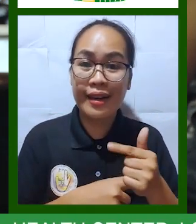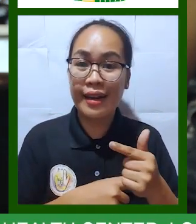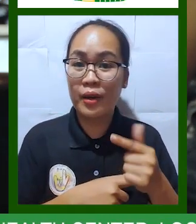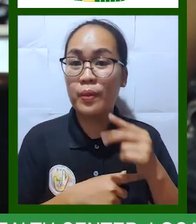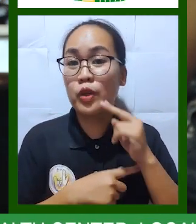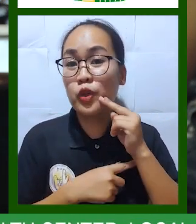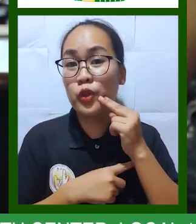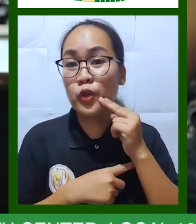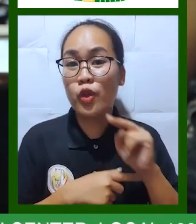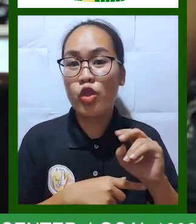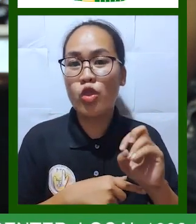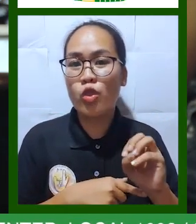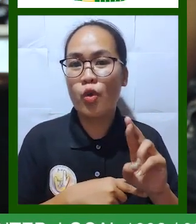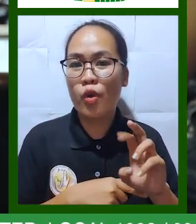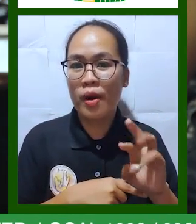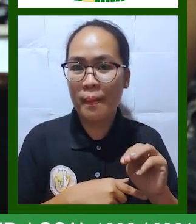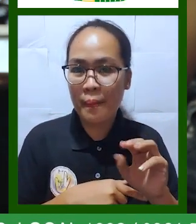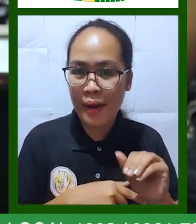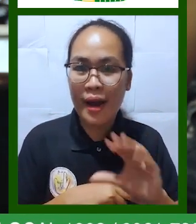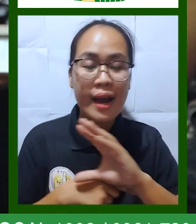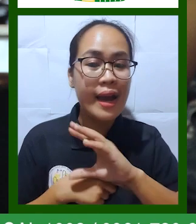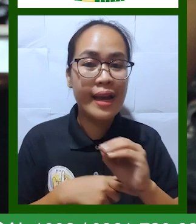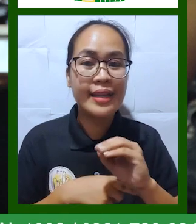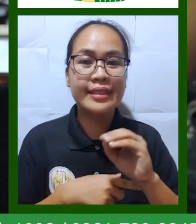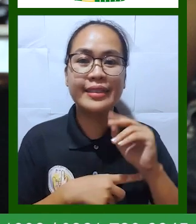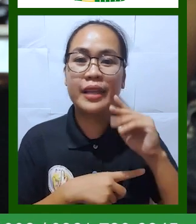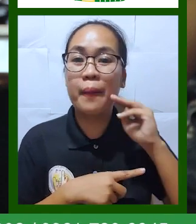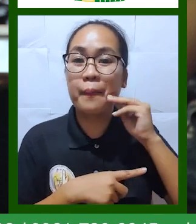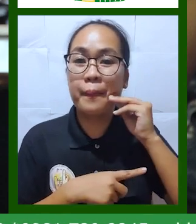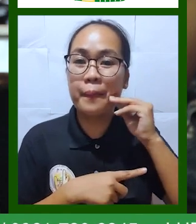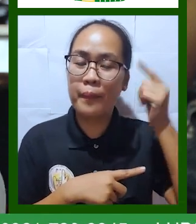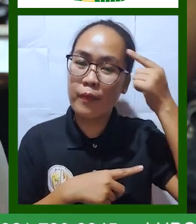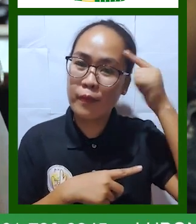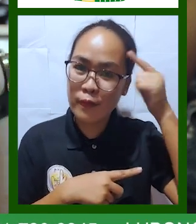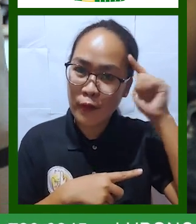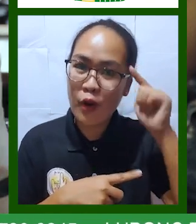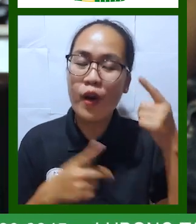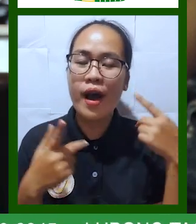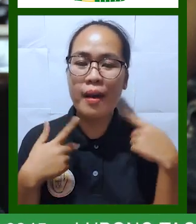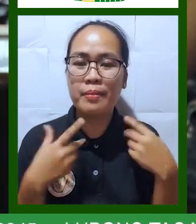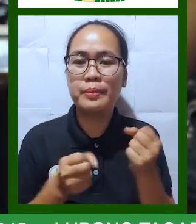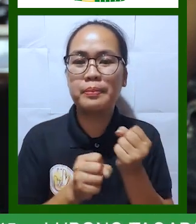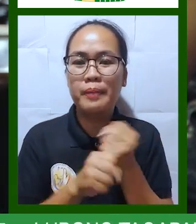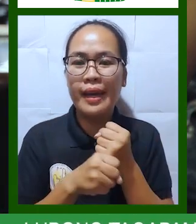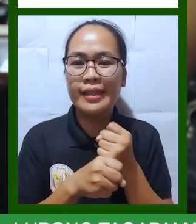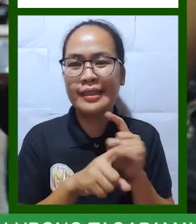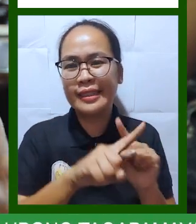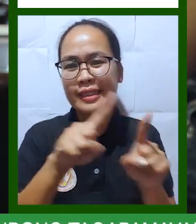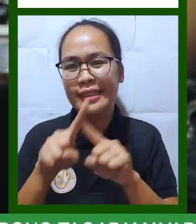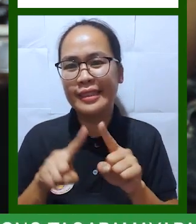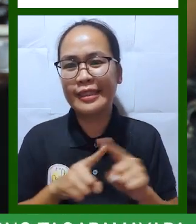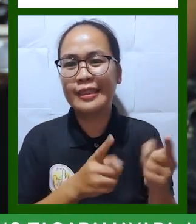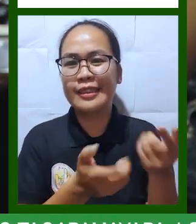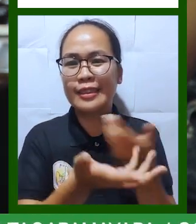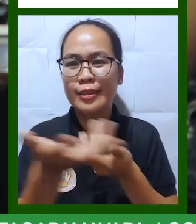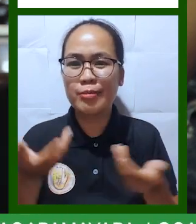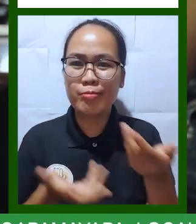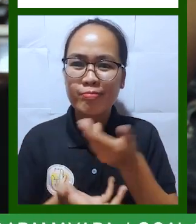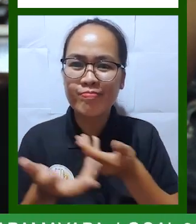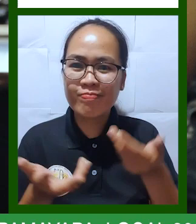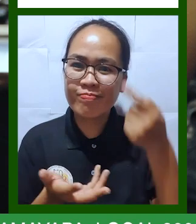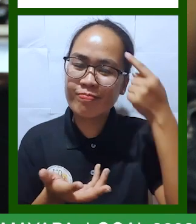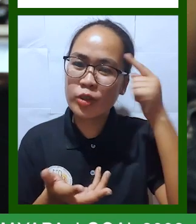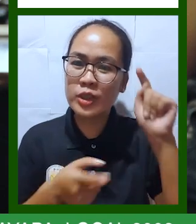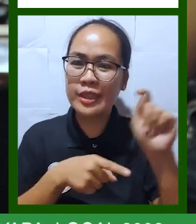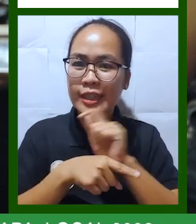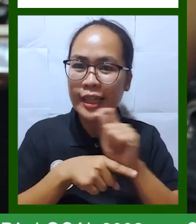and of course in collaboration with Miss Marisa Dames of Ortigas Market, kasi nakakapagsagawa tayo ng iba't ibang mga livelihood